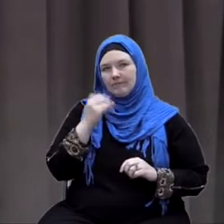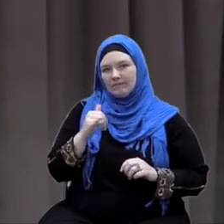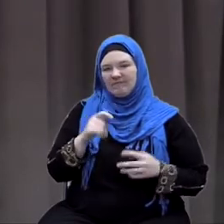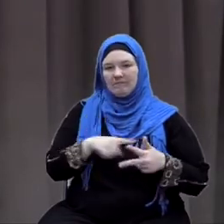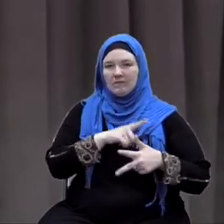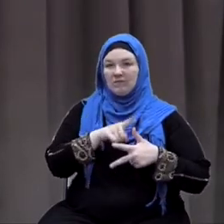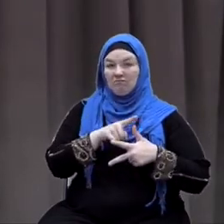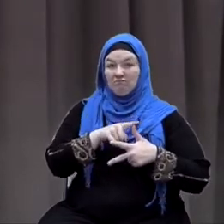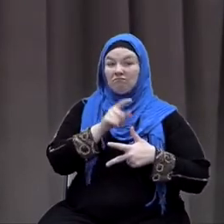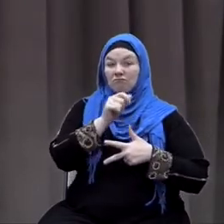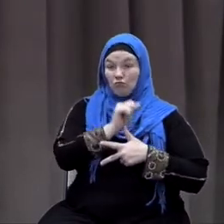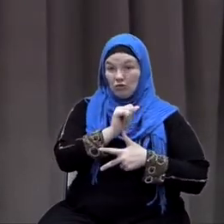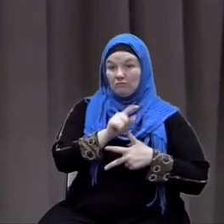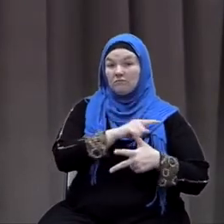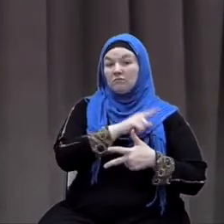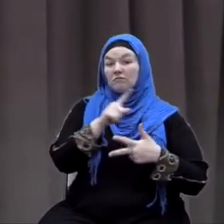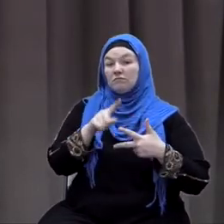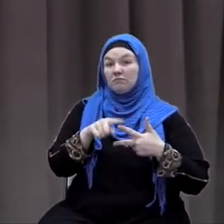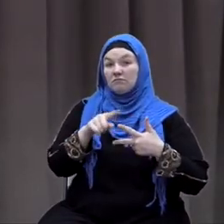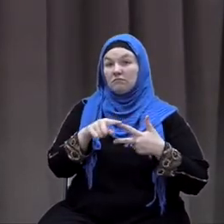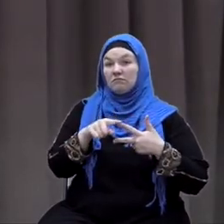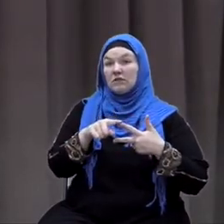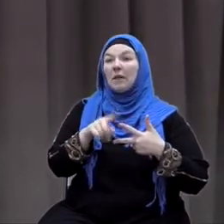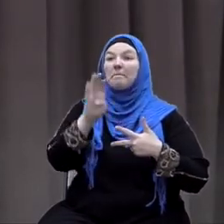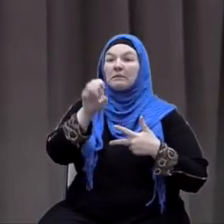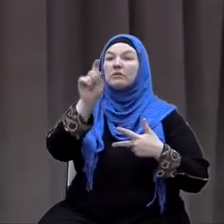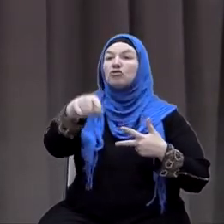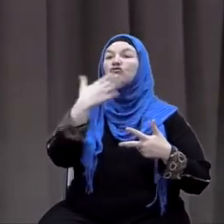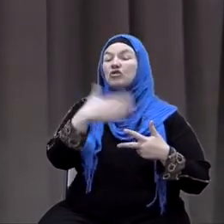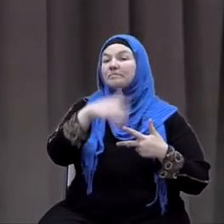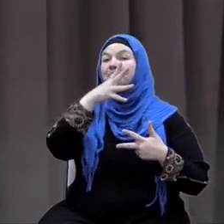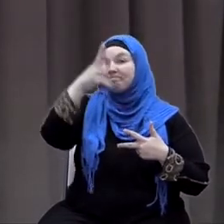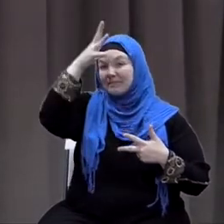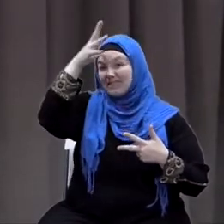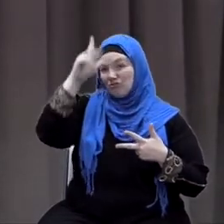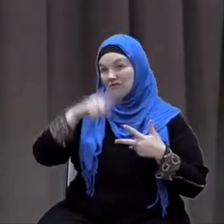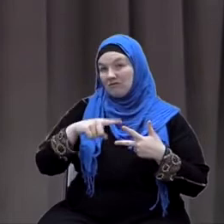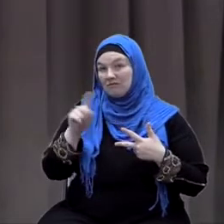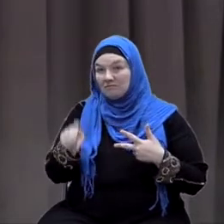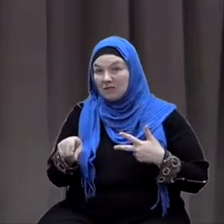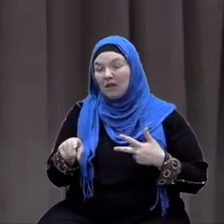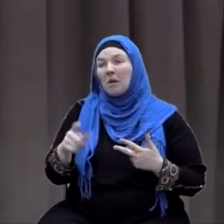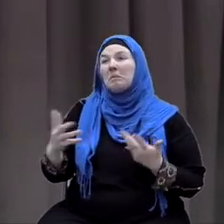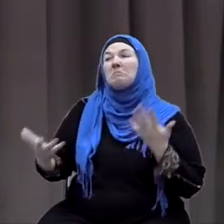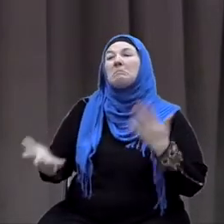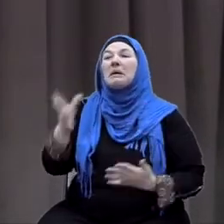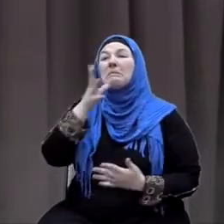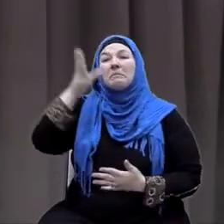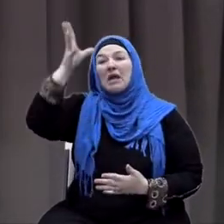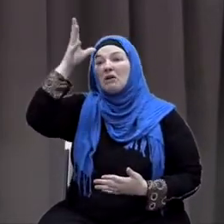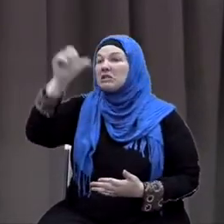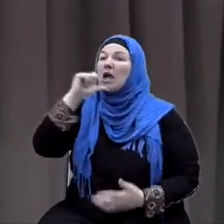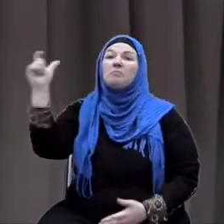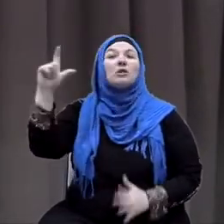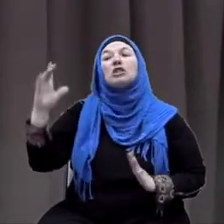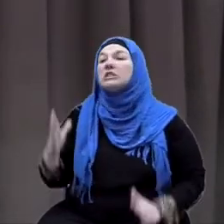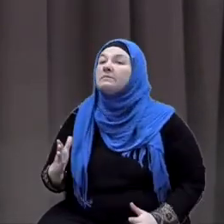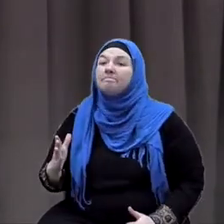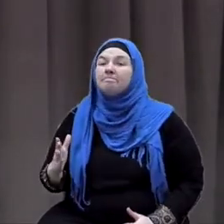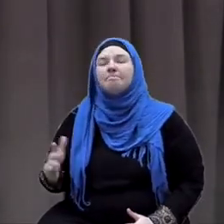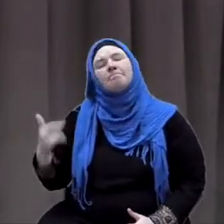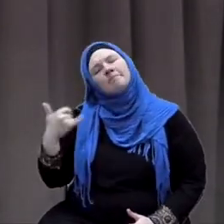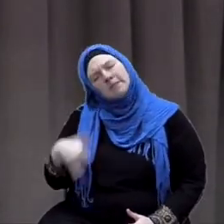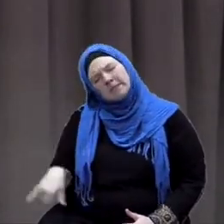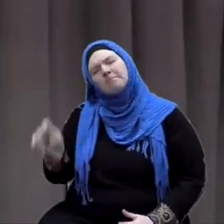وَبِالْوَالِدَيْنِ إِحْسَانًا. And you must be good to your parents. Even if your parents are not Muslims, you must